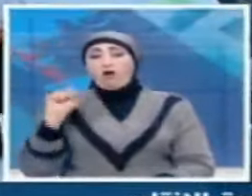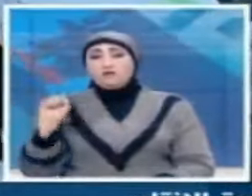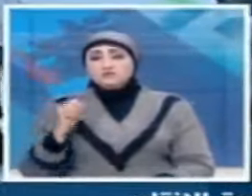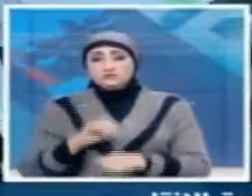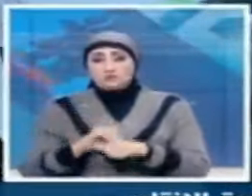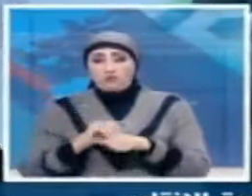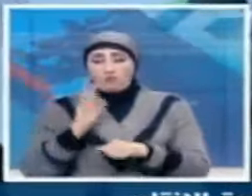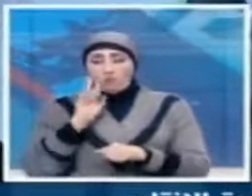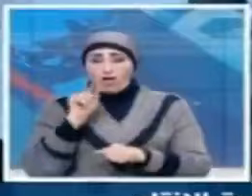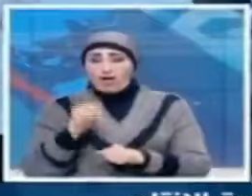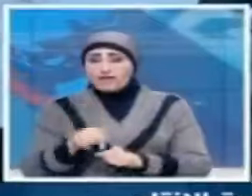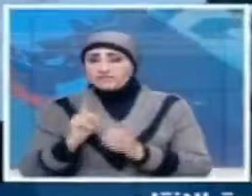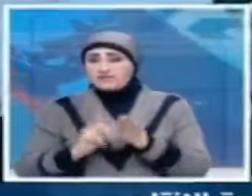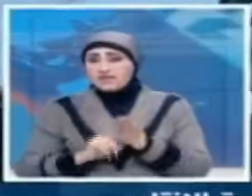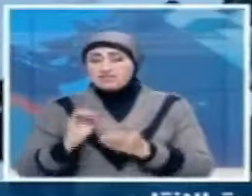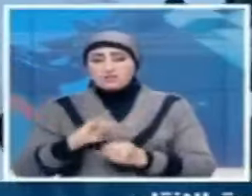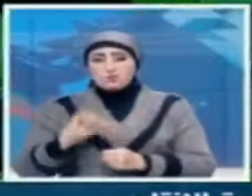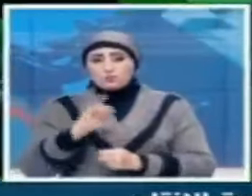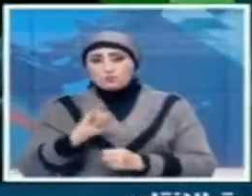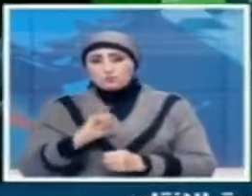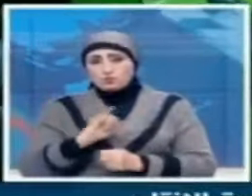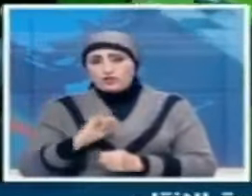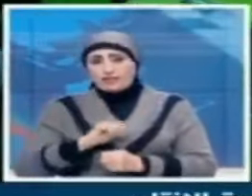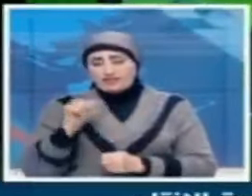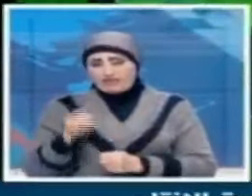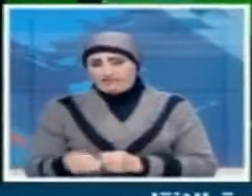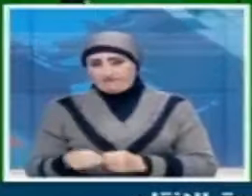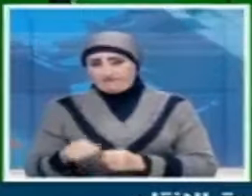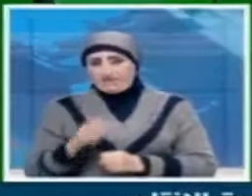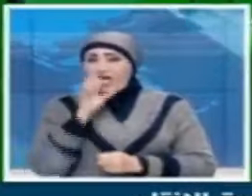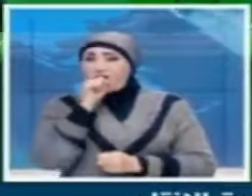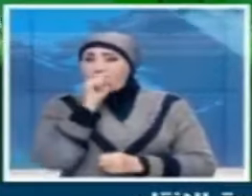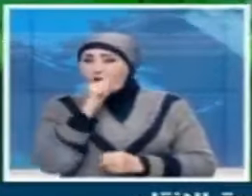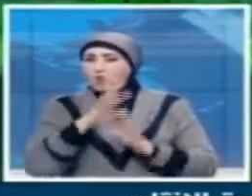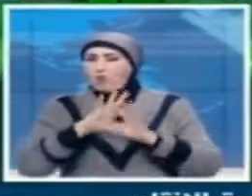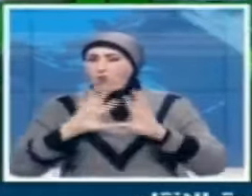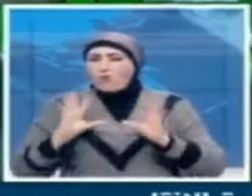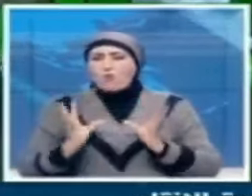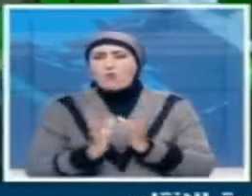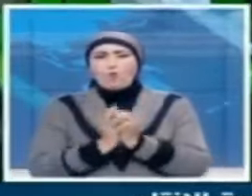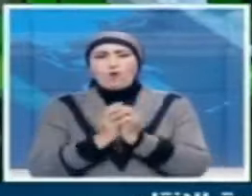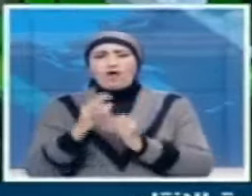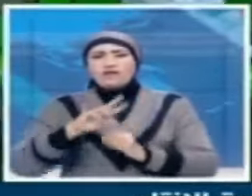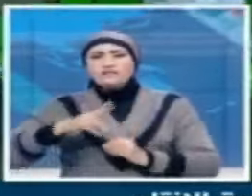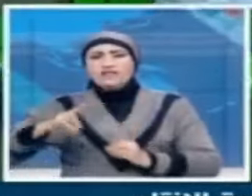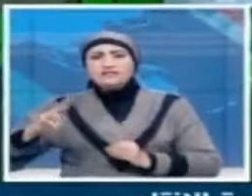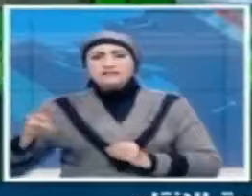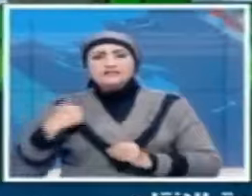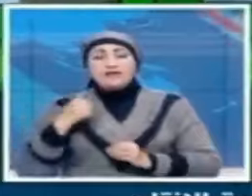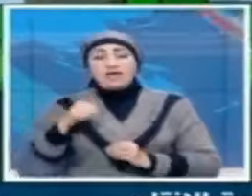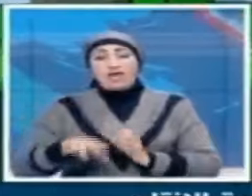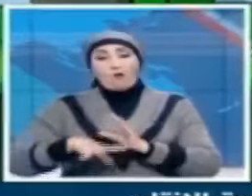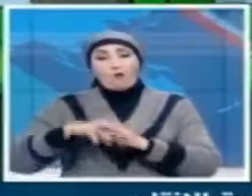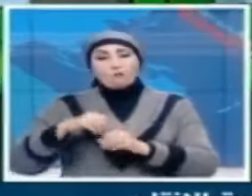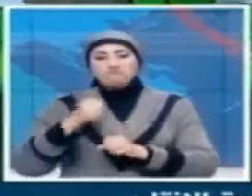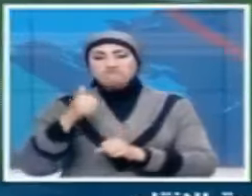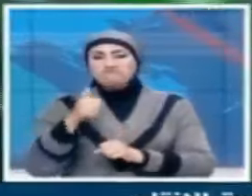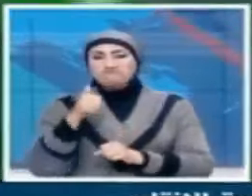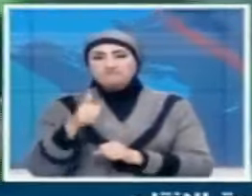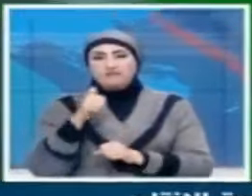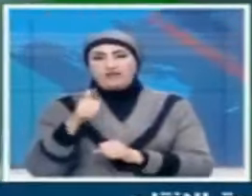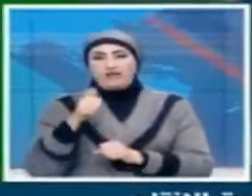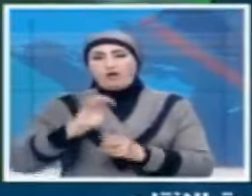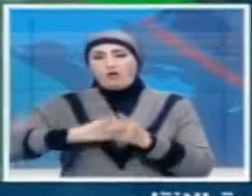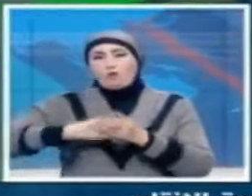من خلال القطاع الخاص، مؤكدا أهميته لتحقيق وفرة في محاصيل الموالح وزيادة جودة الإنتاج من